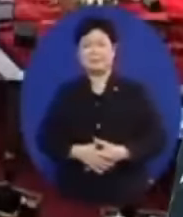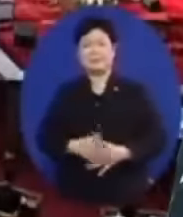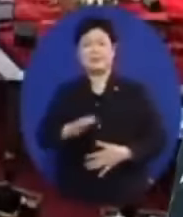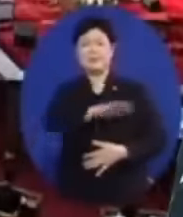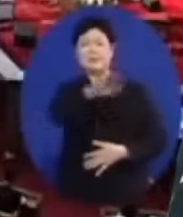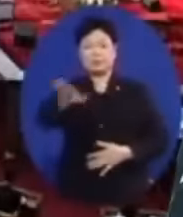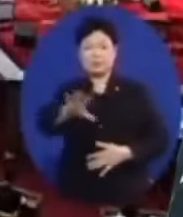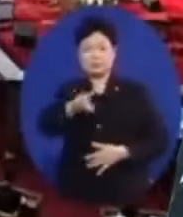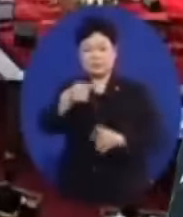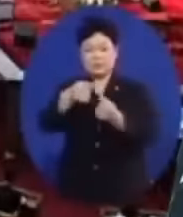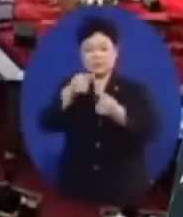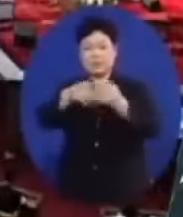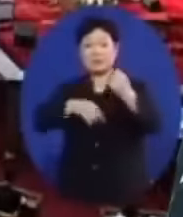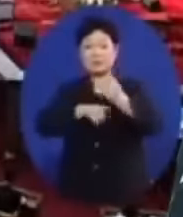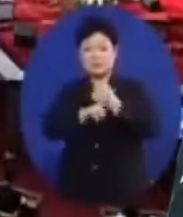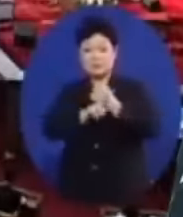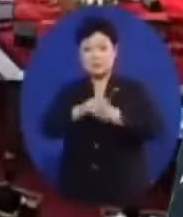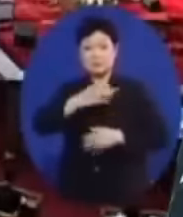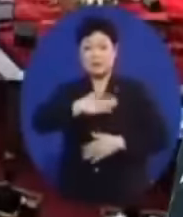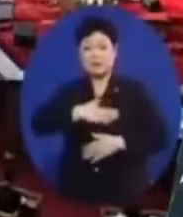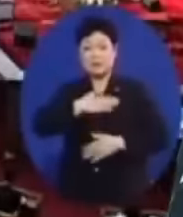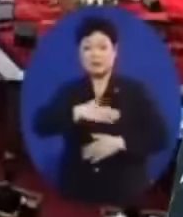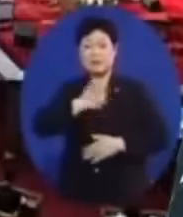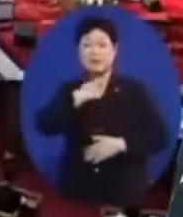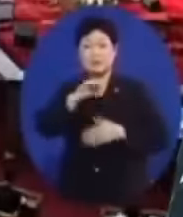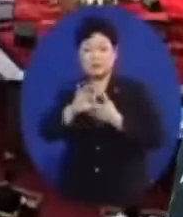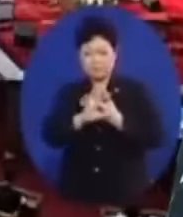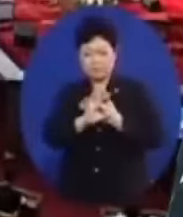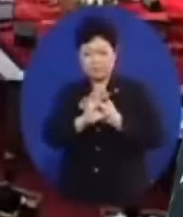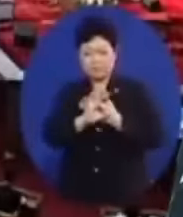우리가 첫째로 하나님의 뜻을 알려고 하면은